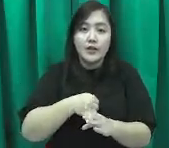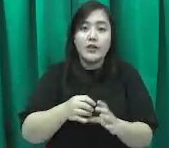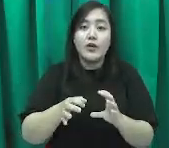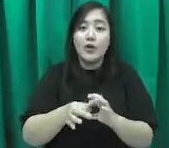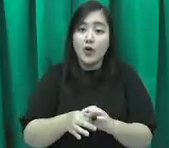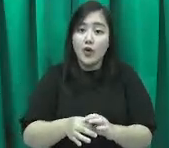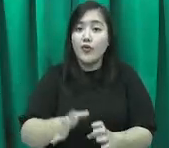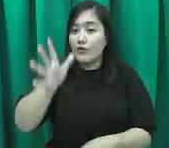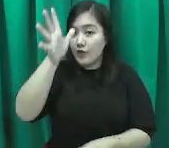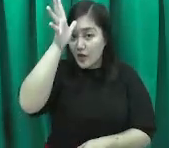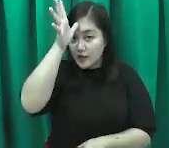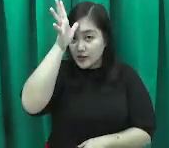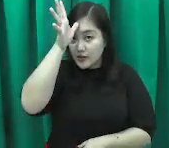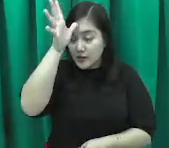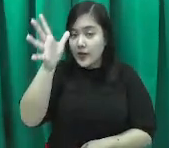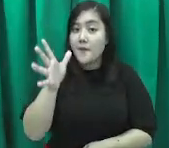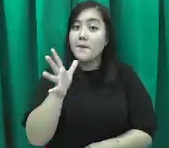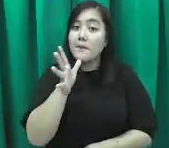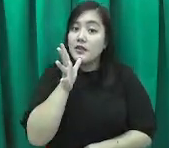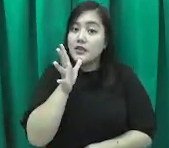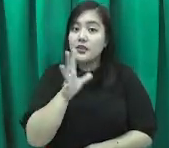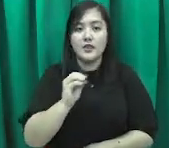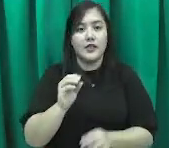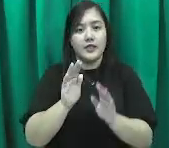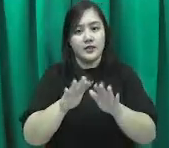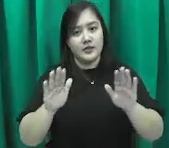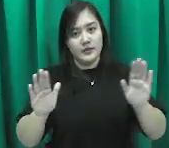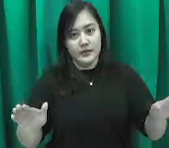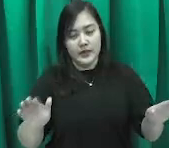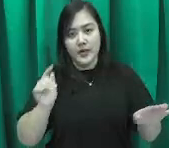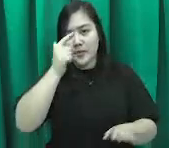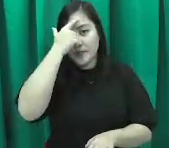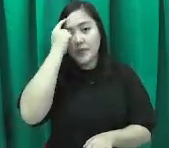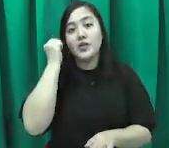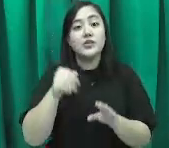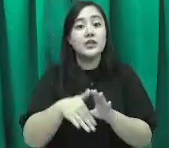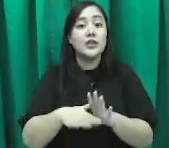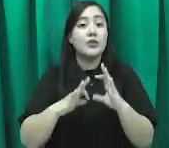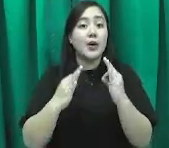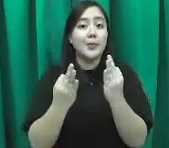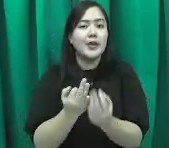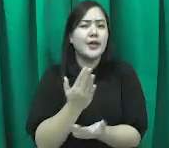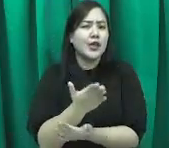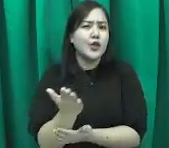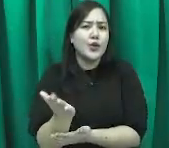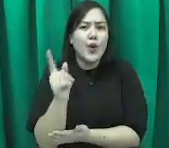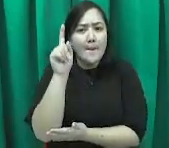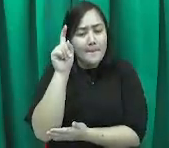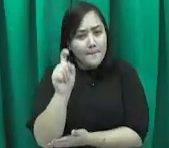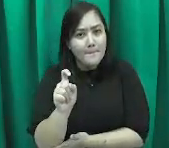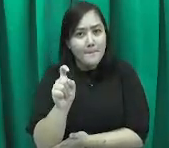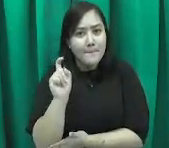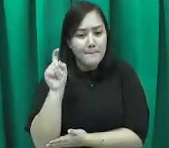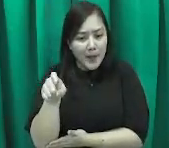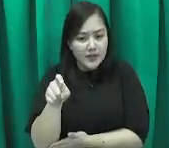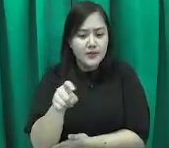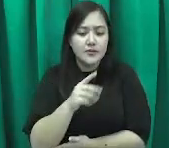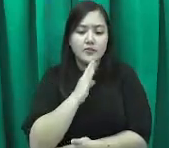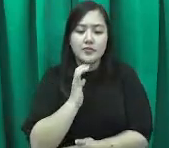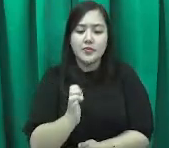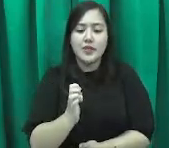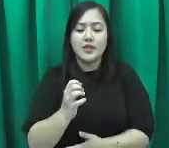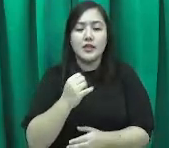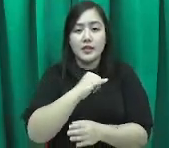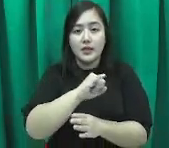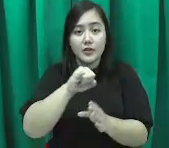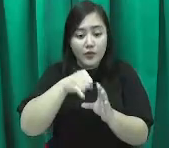ng mga anak. Yun. Kasi sa pamilya, kailangan involved ka. Kasi all of you. Yeah, lahat kayo. Wala pong exempted dyan kasi